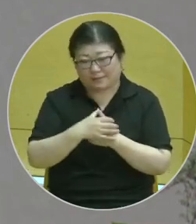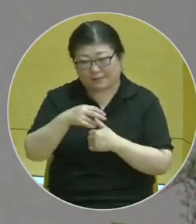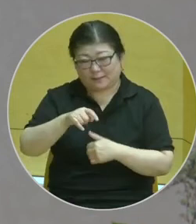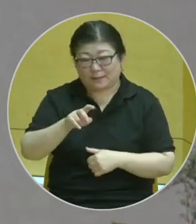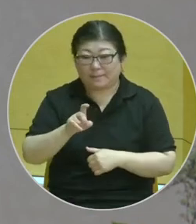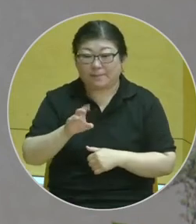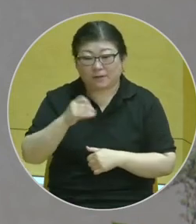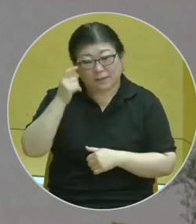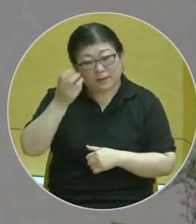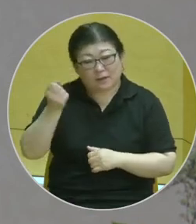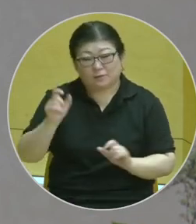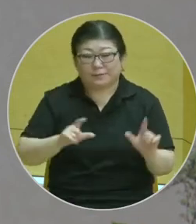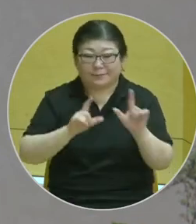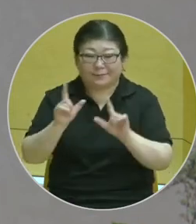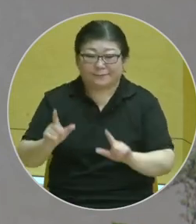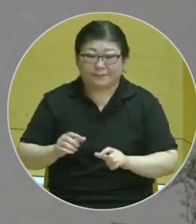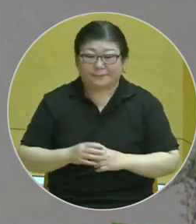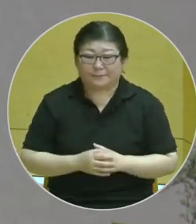사람입니다